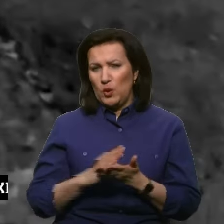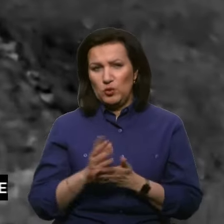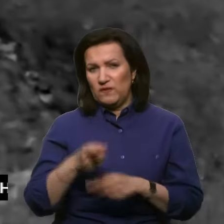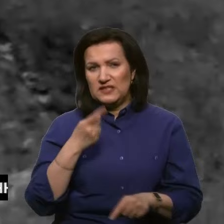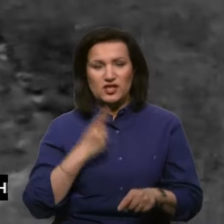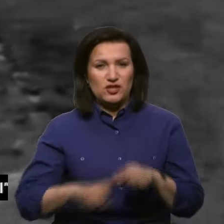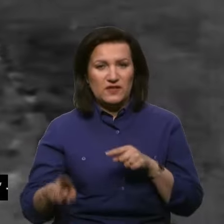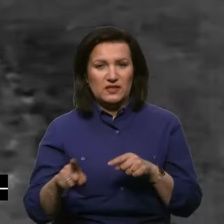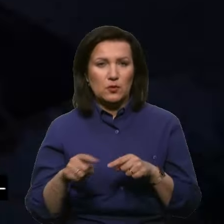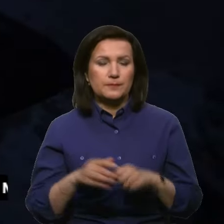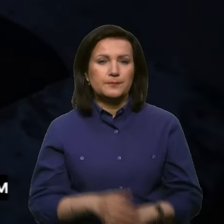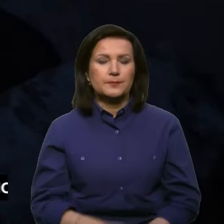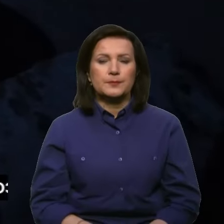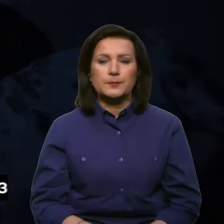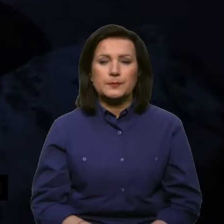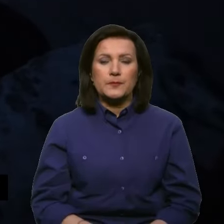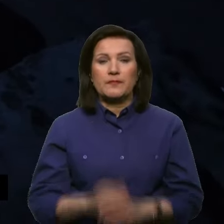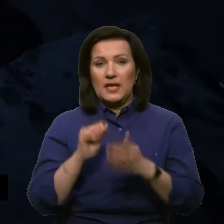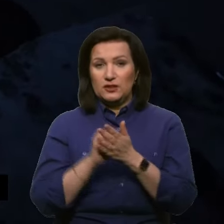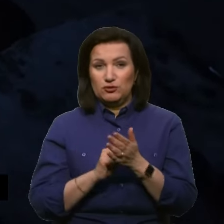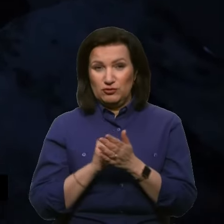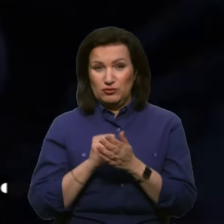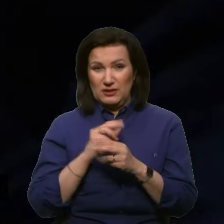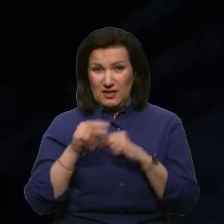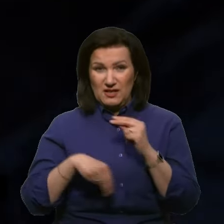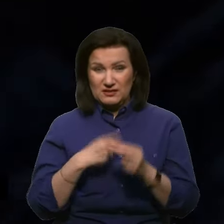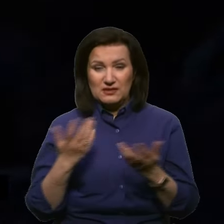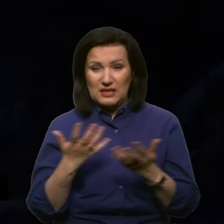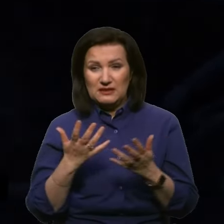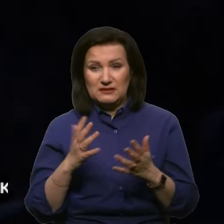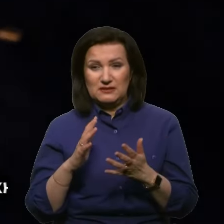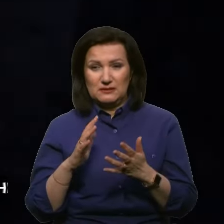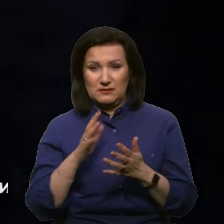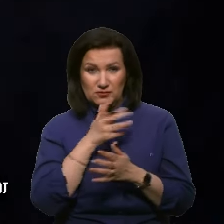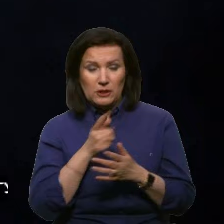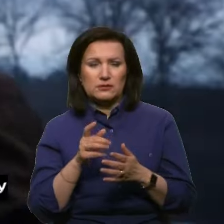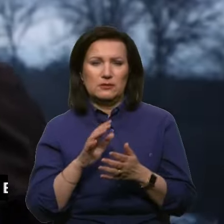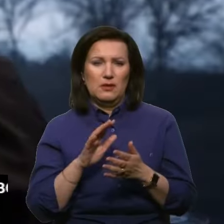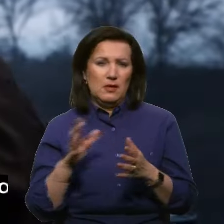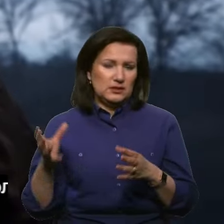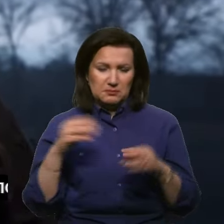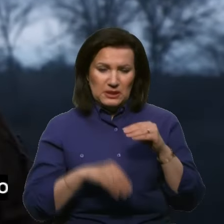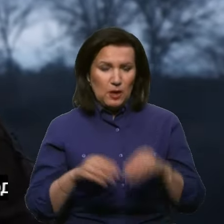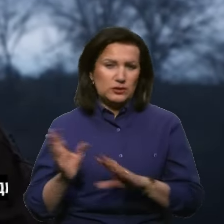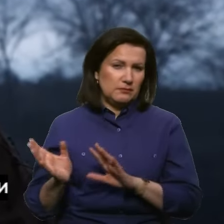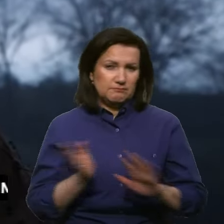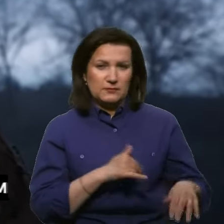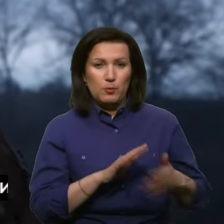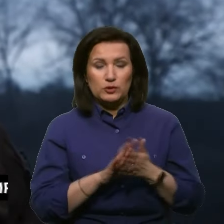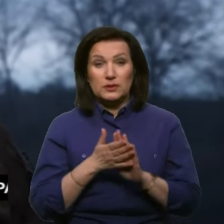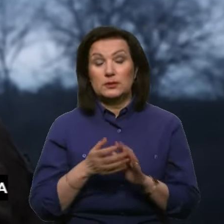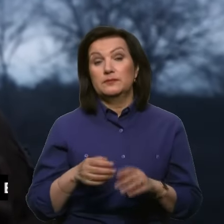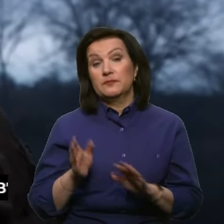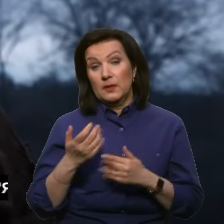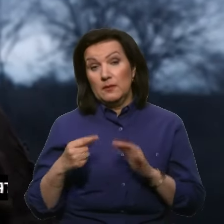швидко в нічний час. Через певний час бійці збираються і покидають позиції. Нарешті ми взялися з позиції, це